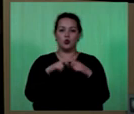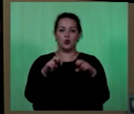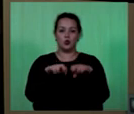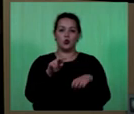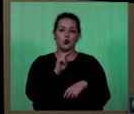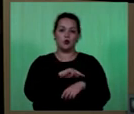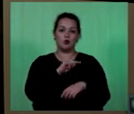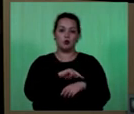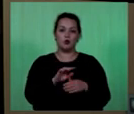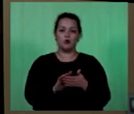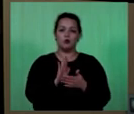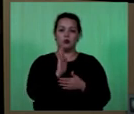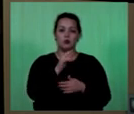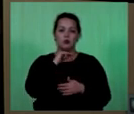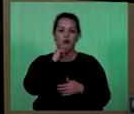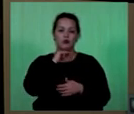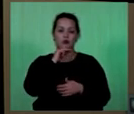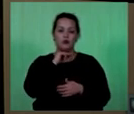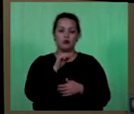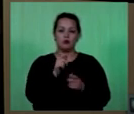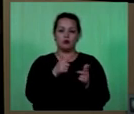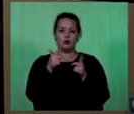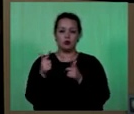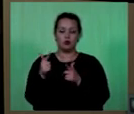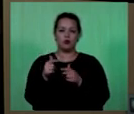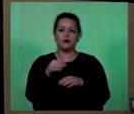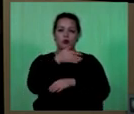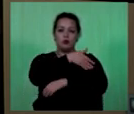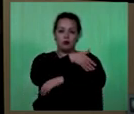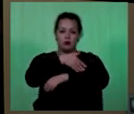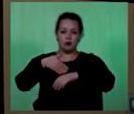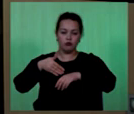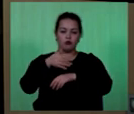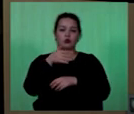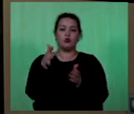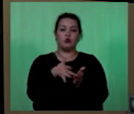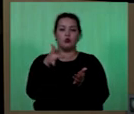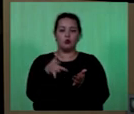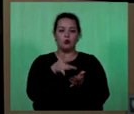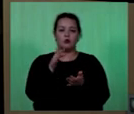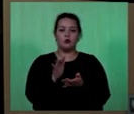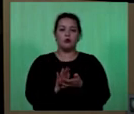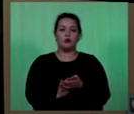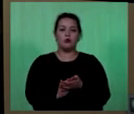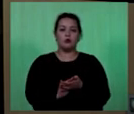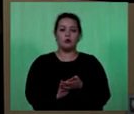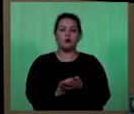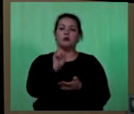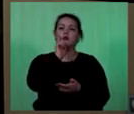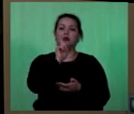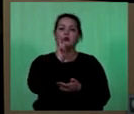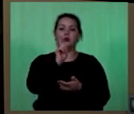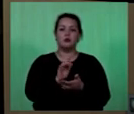работу будьте внимательны приготовьте линейку рабочую тетрадь и простой карандаш